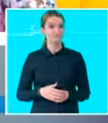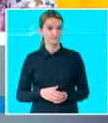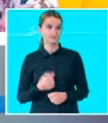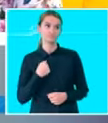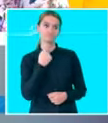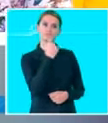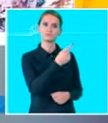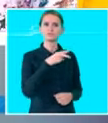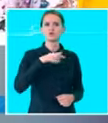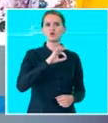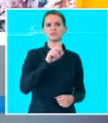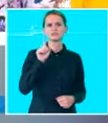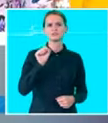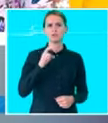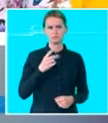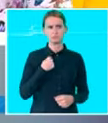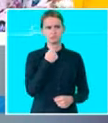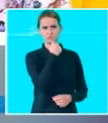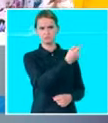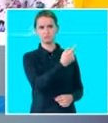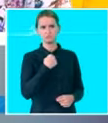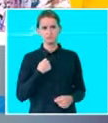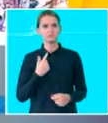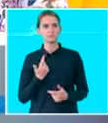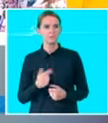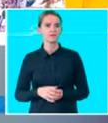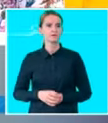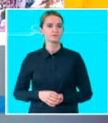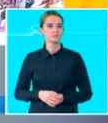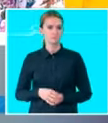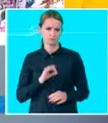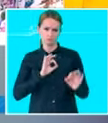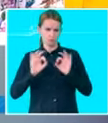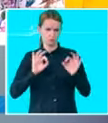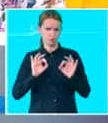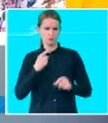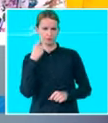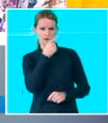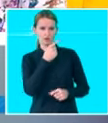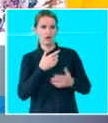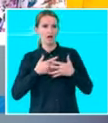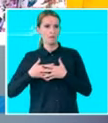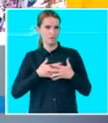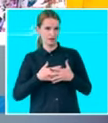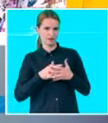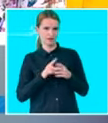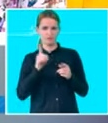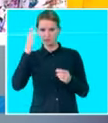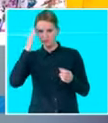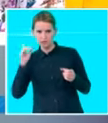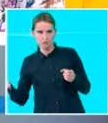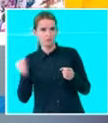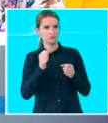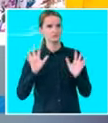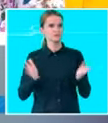да, може би американско, но така и някак по-логично. Специално в нашите отношения. Мога да кажа, че открих един човек с